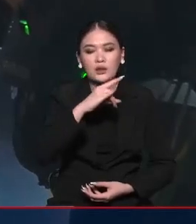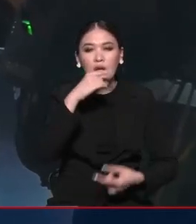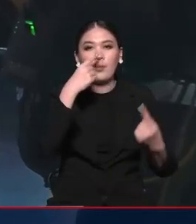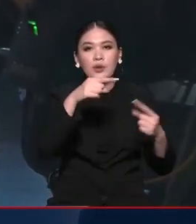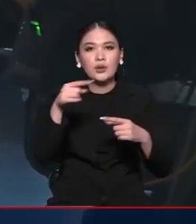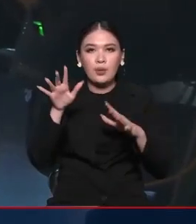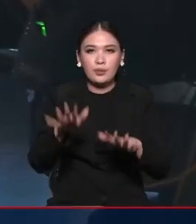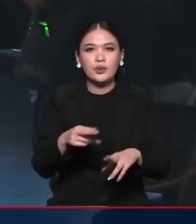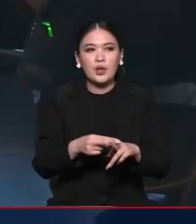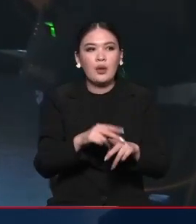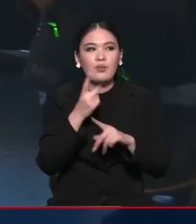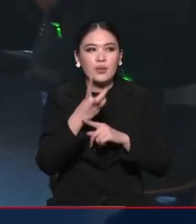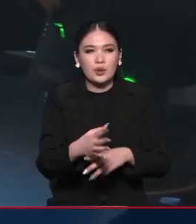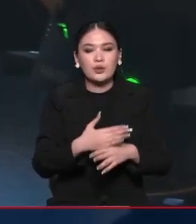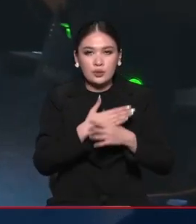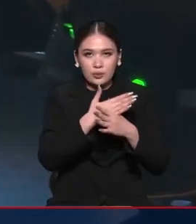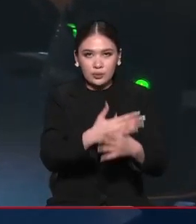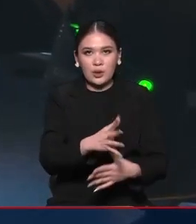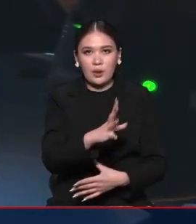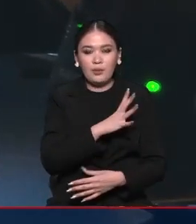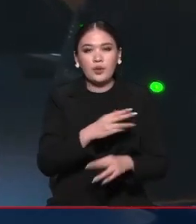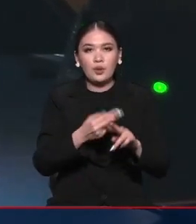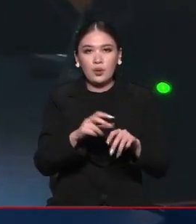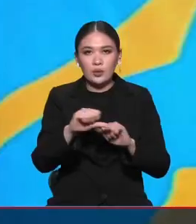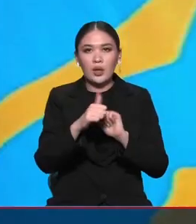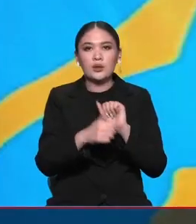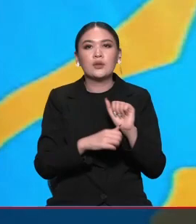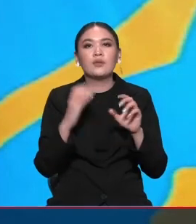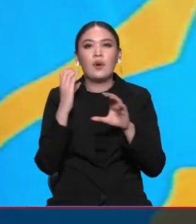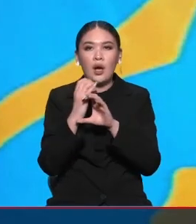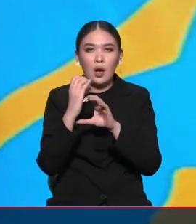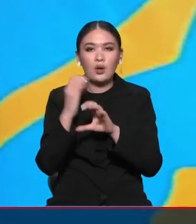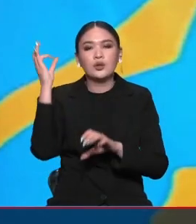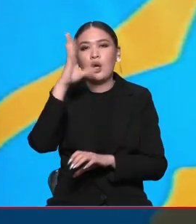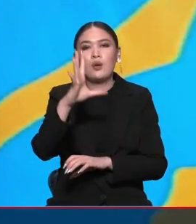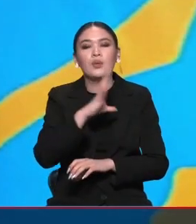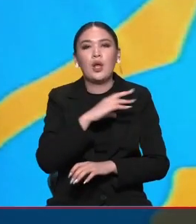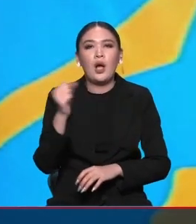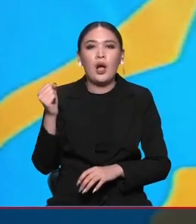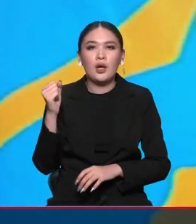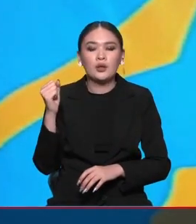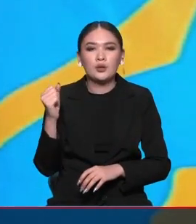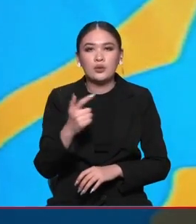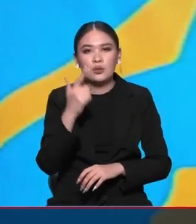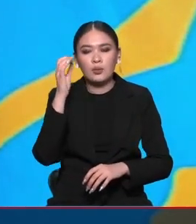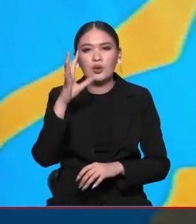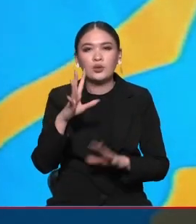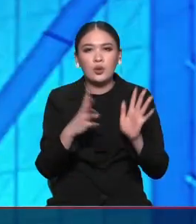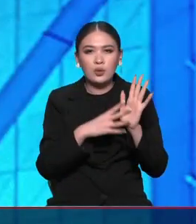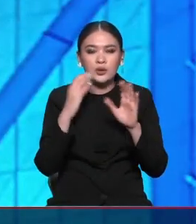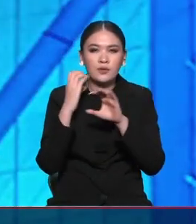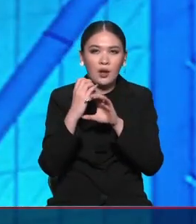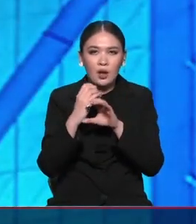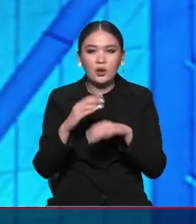өңірлерге біраз гуманитарлық көмек жіберді. Оның ішінде жаңа 16 вагон, Ақтөбе облысына 9 вагон құрылыс материалдарын жіберген айтқан болатын.